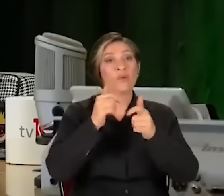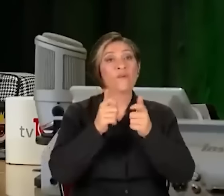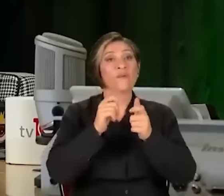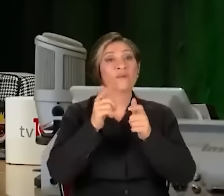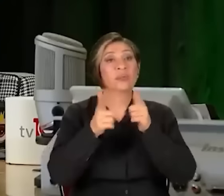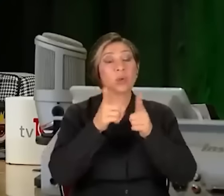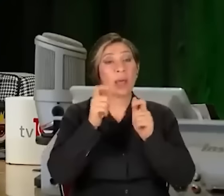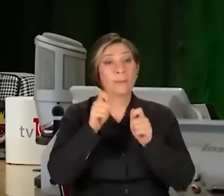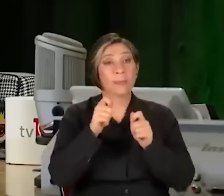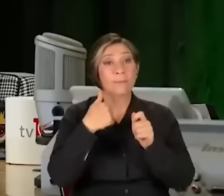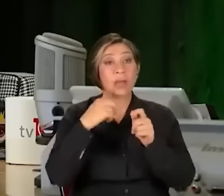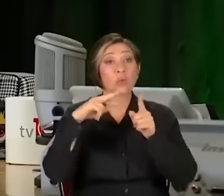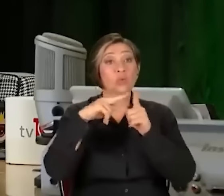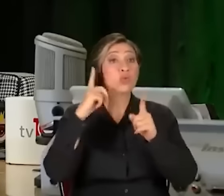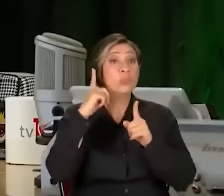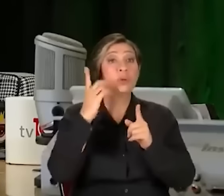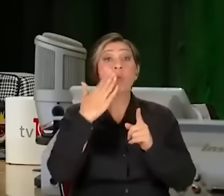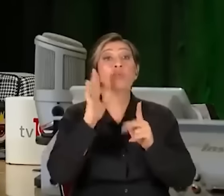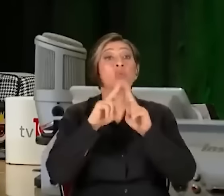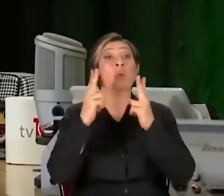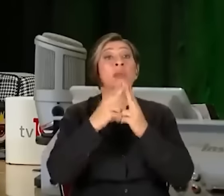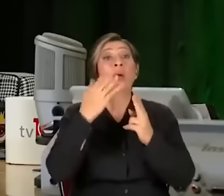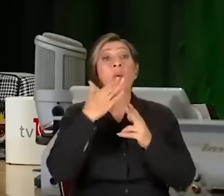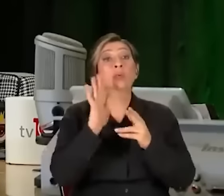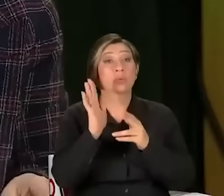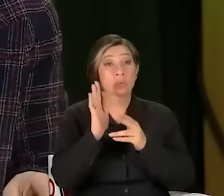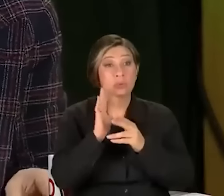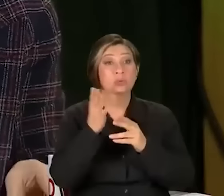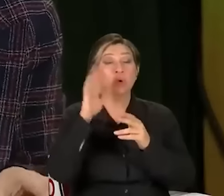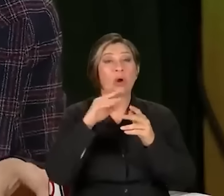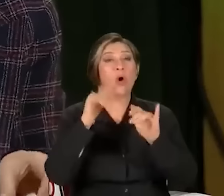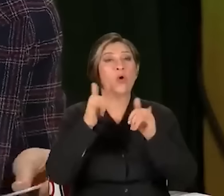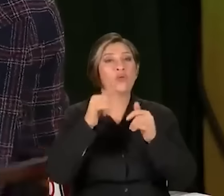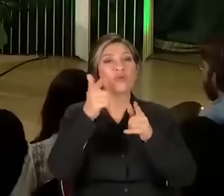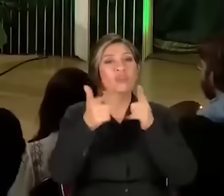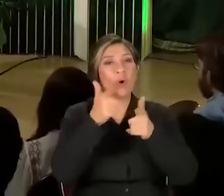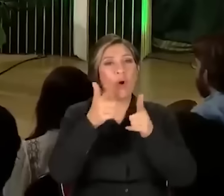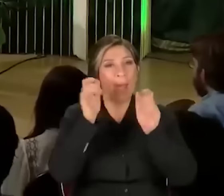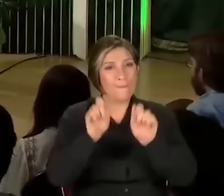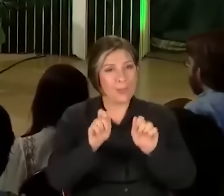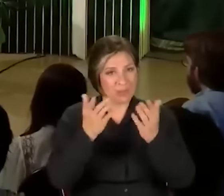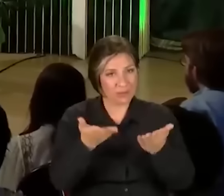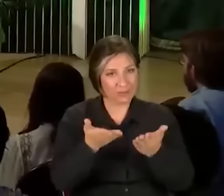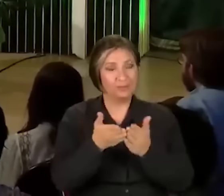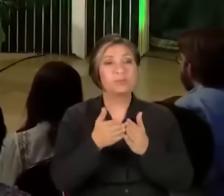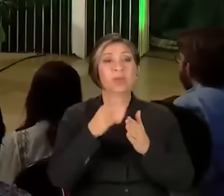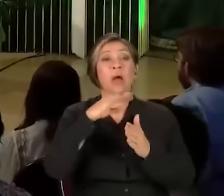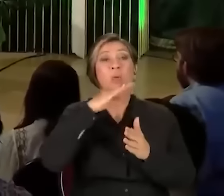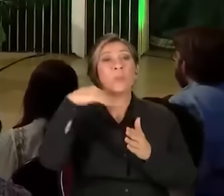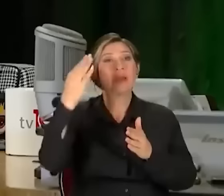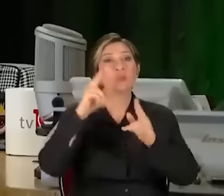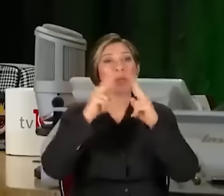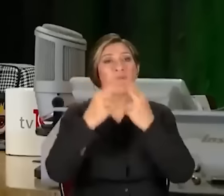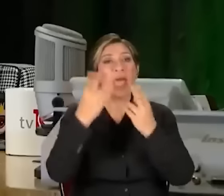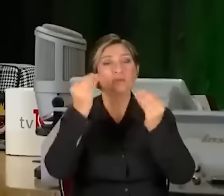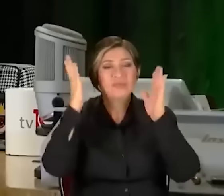yapmaya başladım. Bu arada ben başladığımda YouTuber'lık diye bir kavram yoktu. Yoktu, dünyada evet. Yoktu. Doğru, doğru. Sonra işte oyun videoları yapmaya başladım. O zaman da yurt dışında şu an